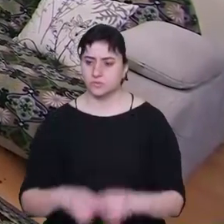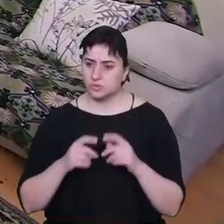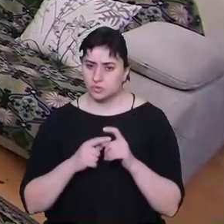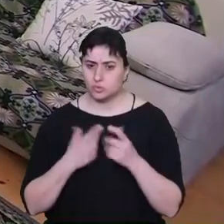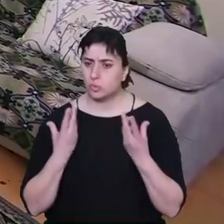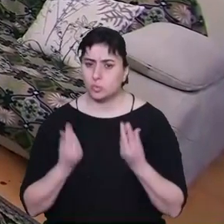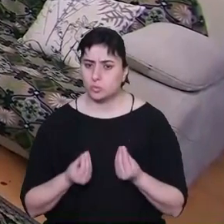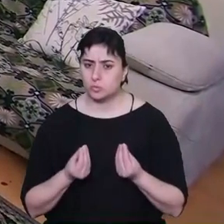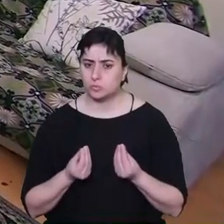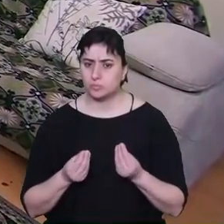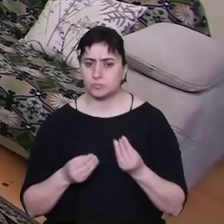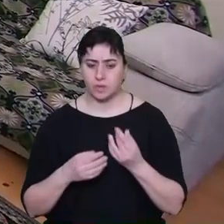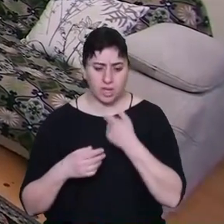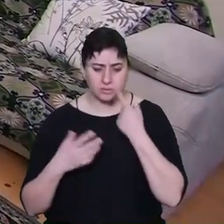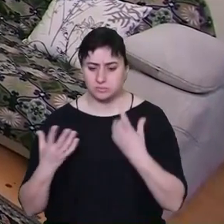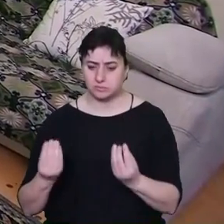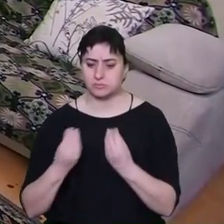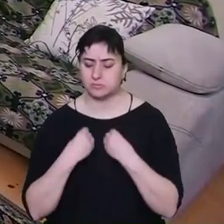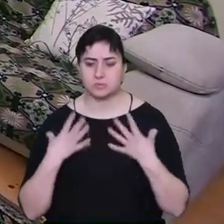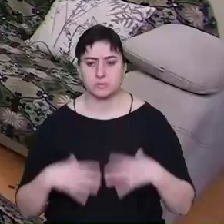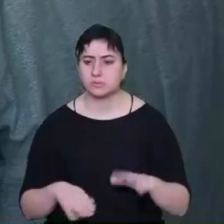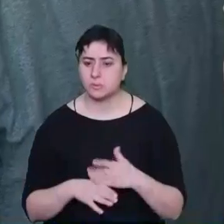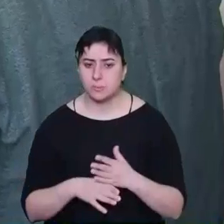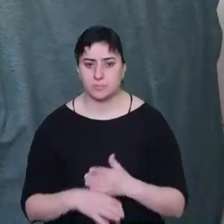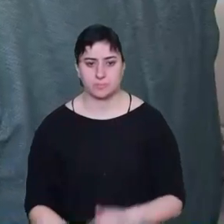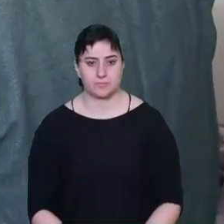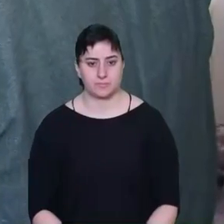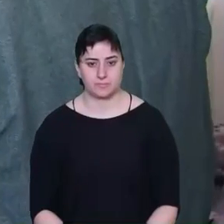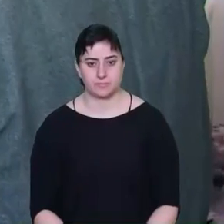Şükrücüğüm, ne oldu ya? Niye bu eski püskü kıyafetleri giydirdin bana?